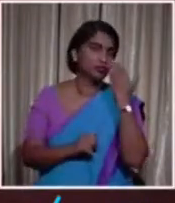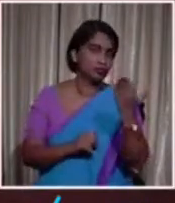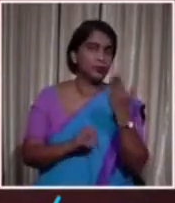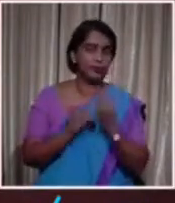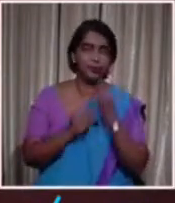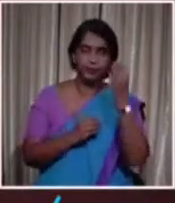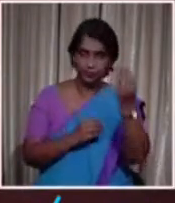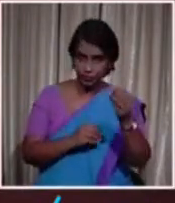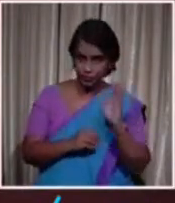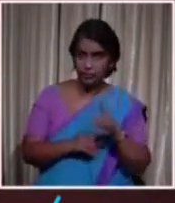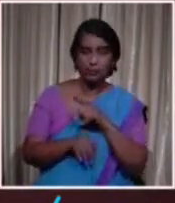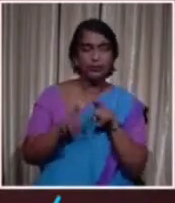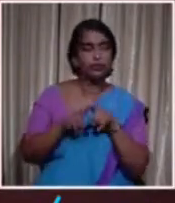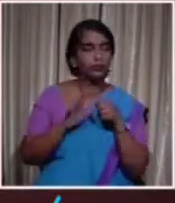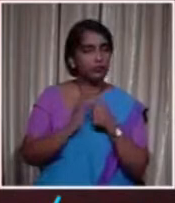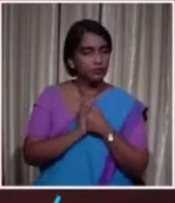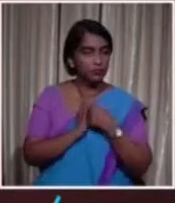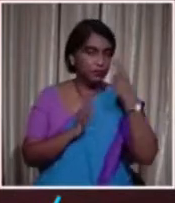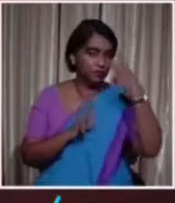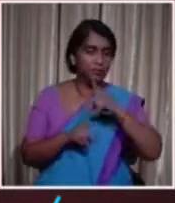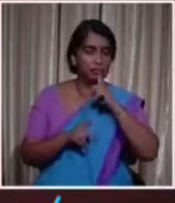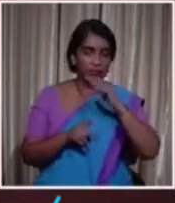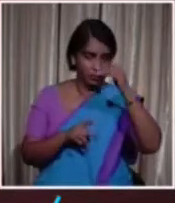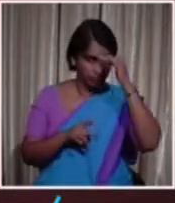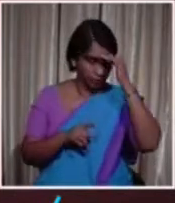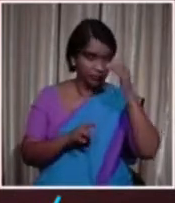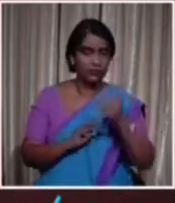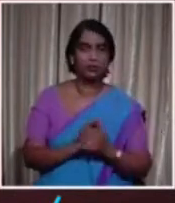දීලා තියෙන්නේ. ඉතින් ගරු නියෝජක කතානායකතුමනි